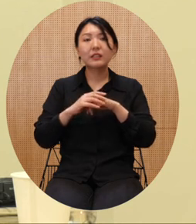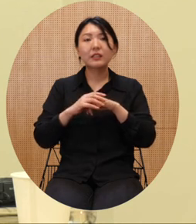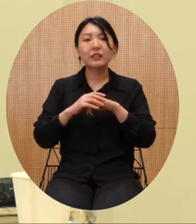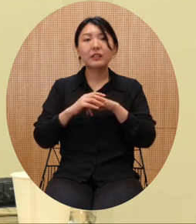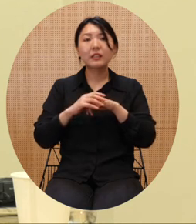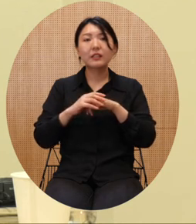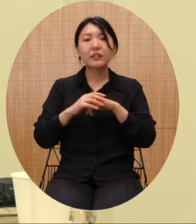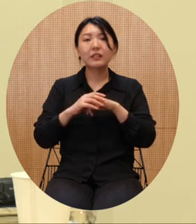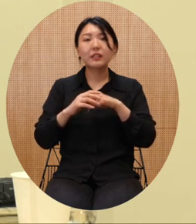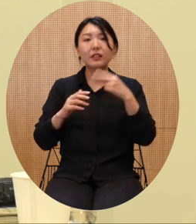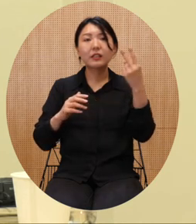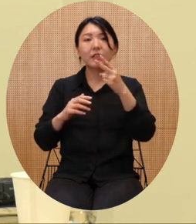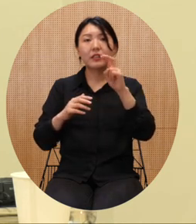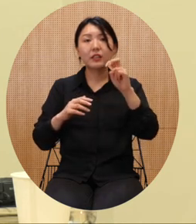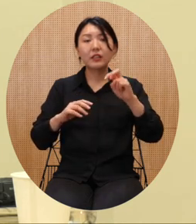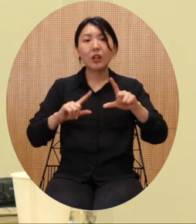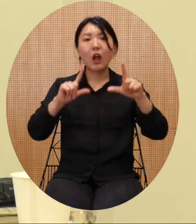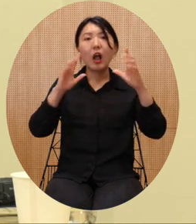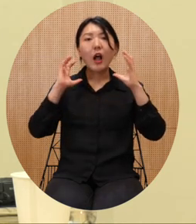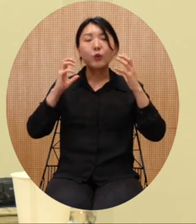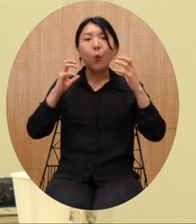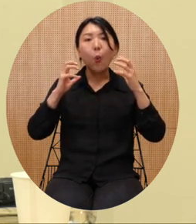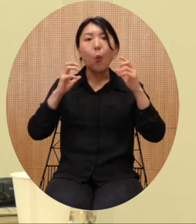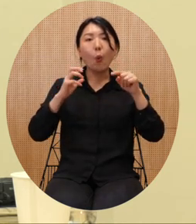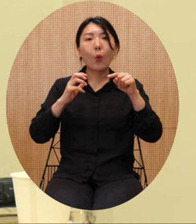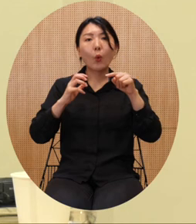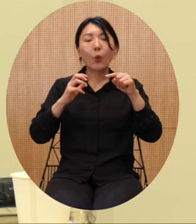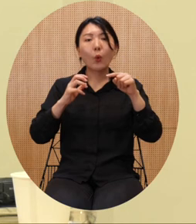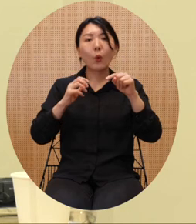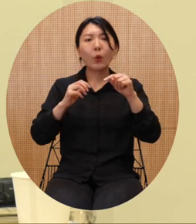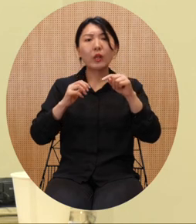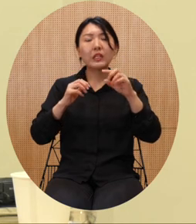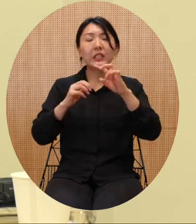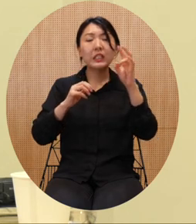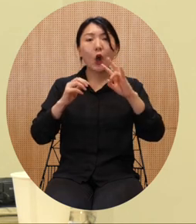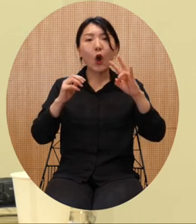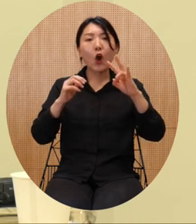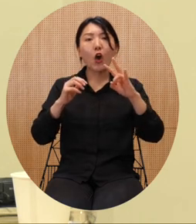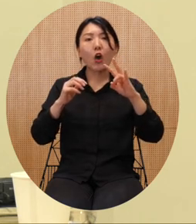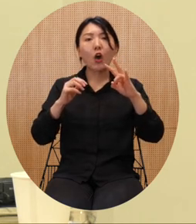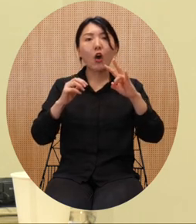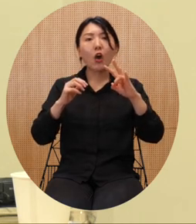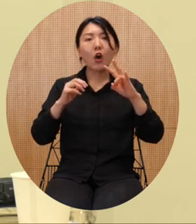우리가 2022년 아동가구와 한해서는 시행령 주거비를